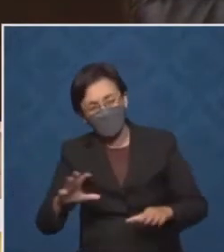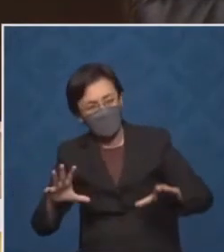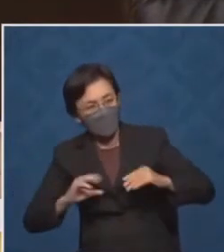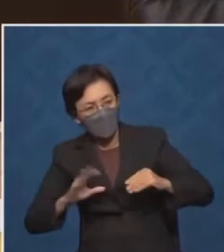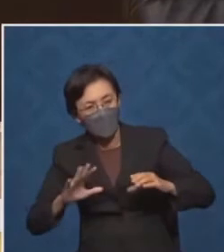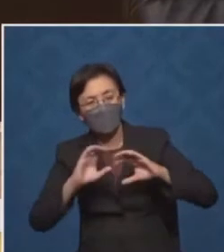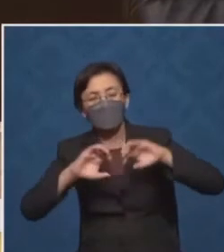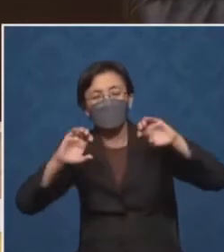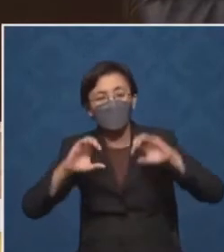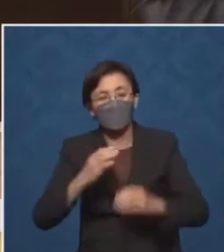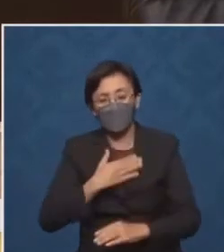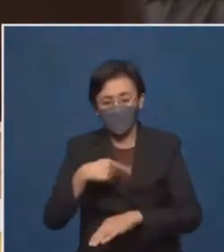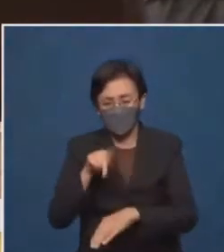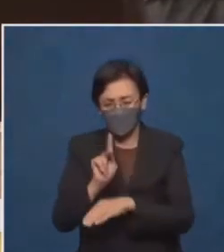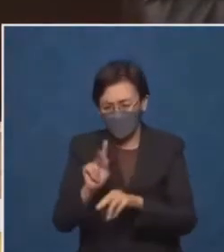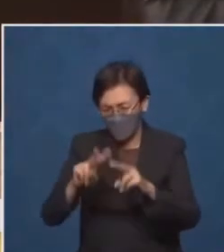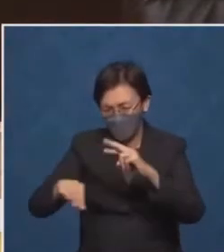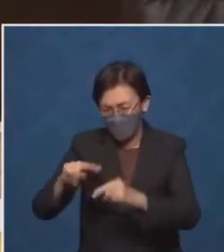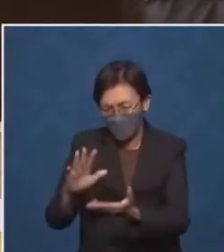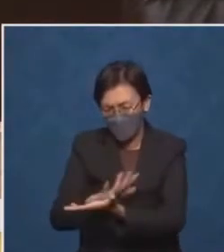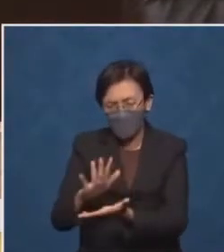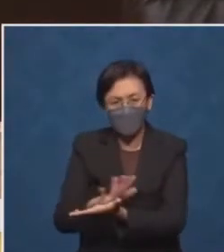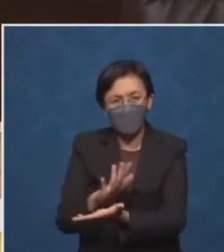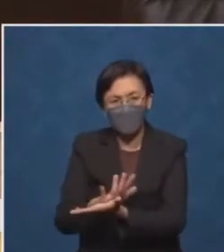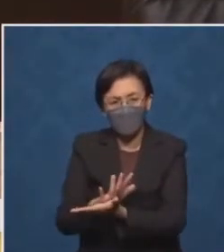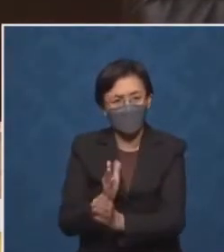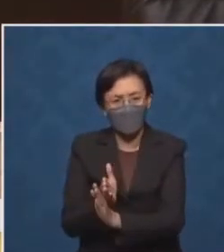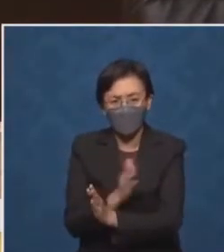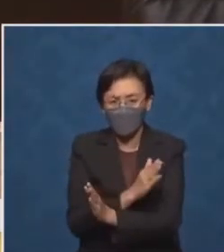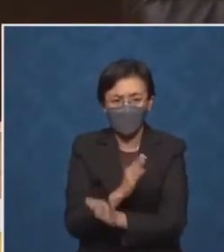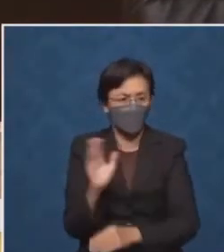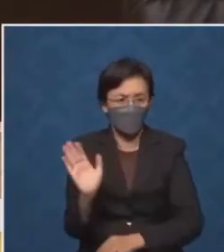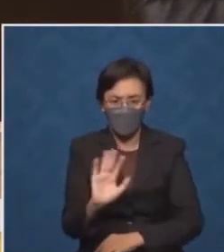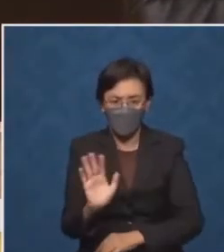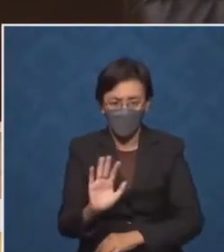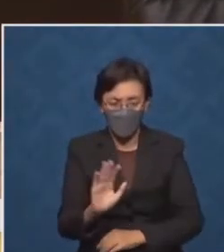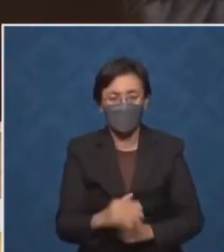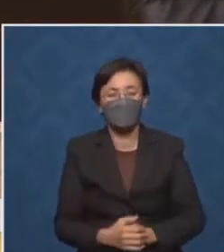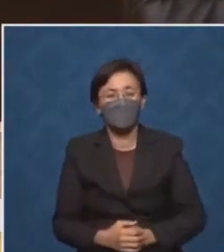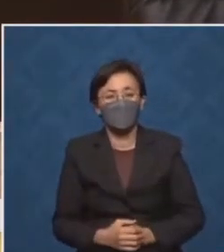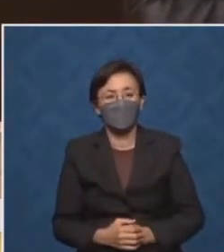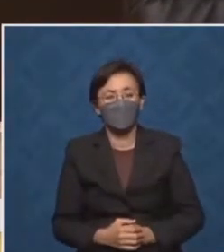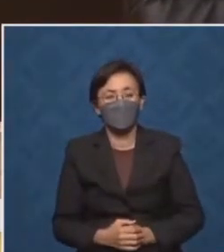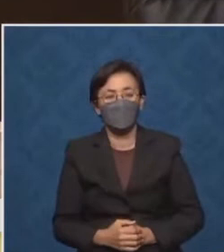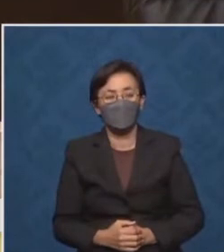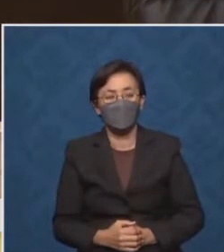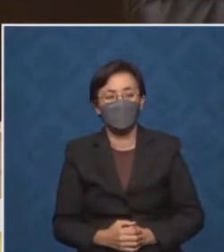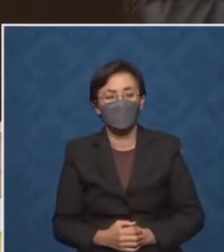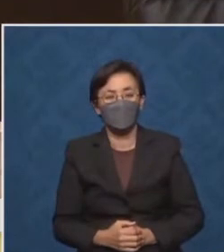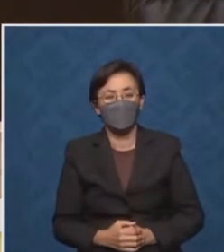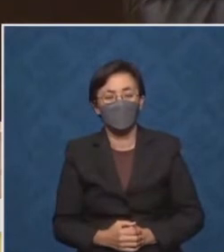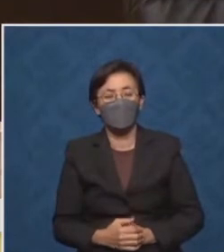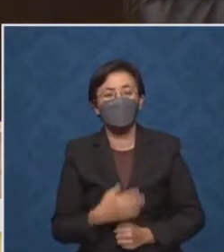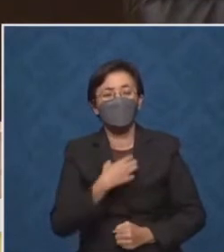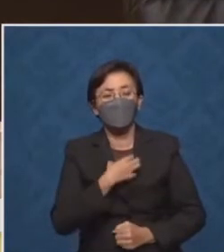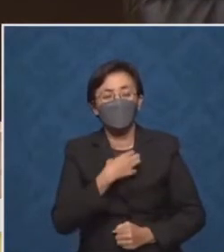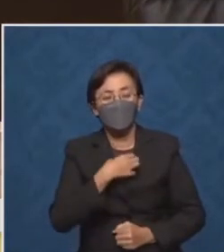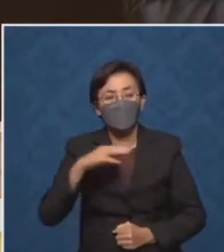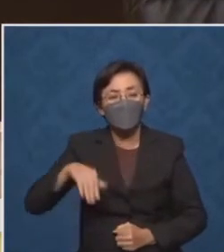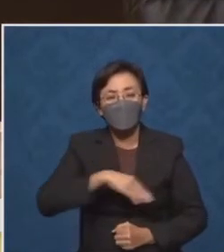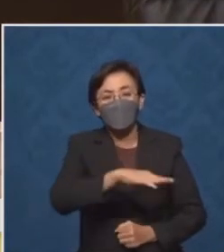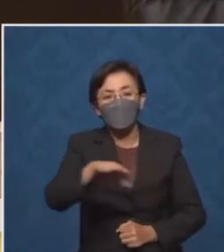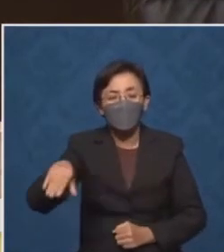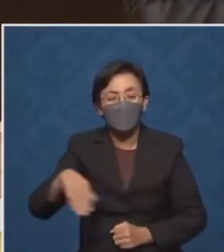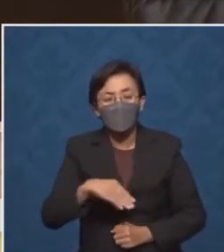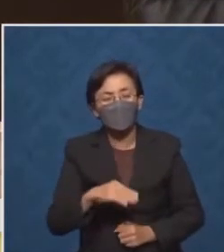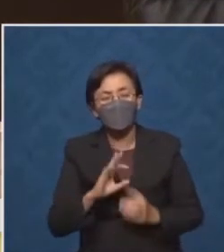ตรวจสอบเอกสารอะไรก่อนได้แต่เพื่อทจะให้สัพภา ม